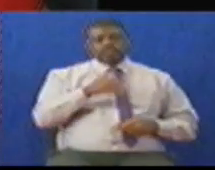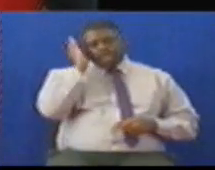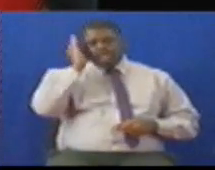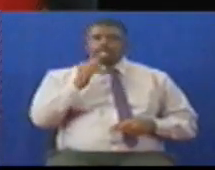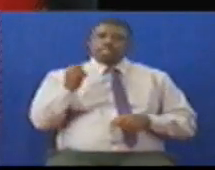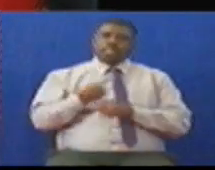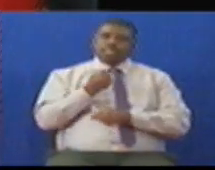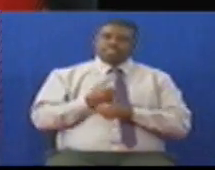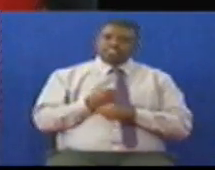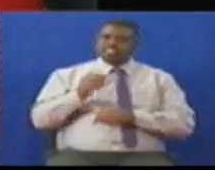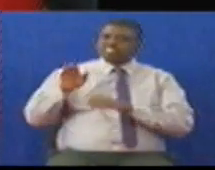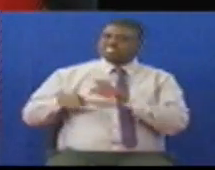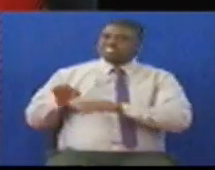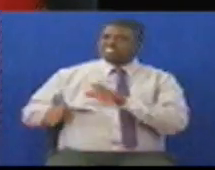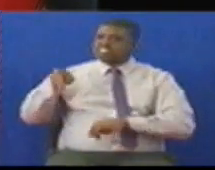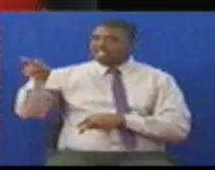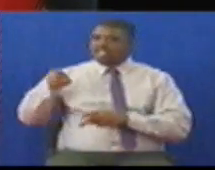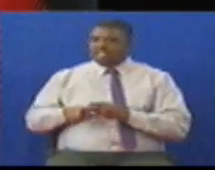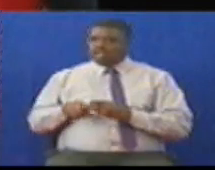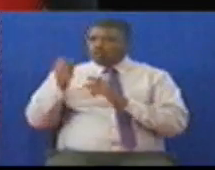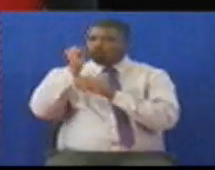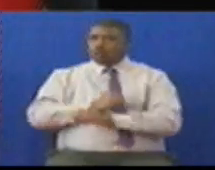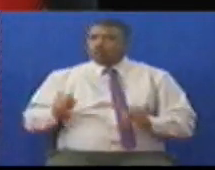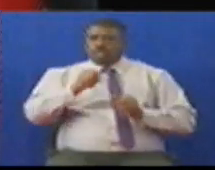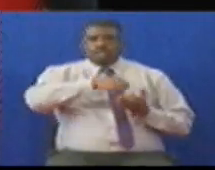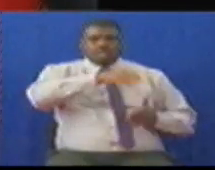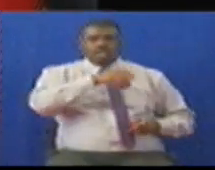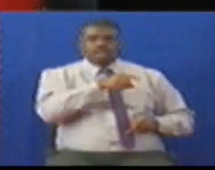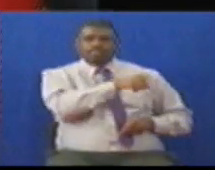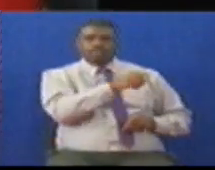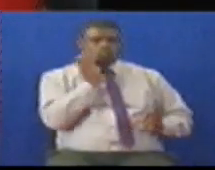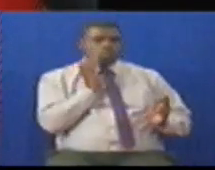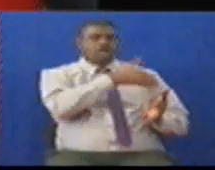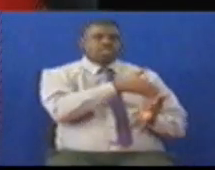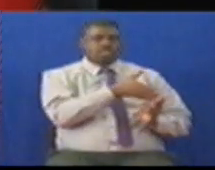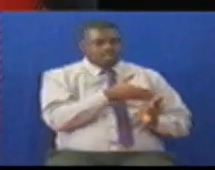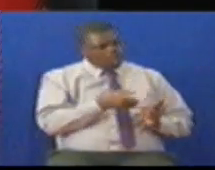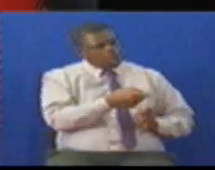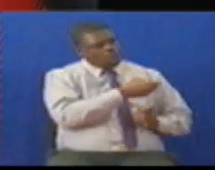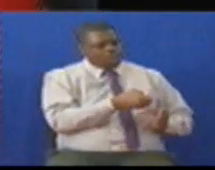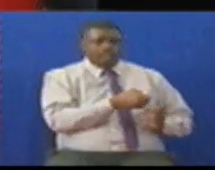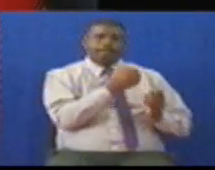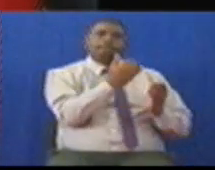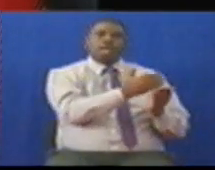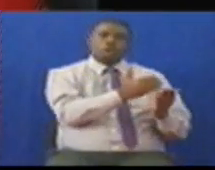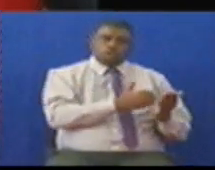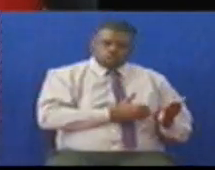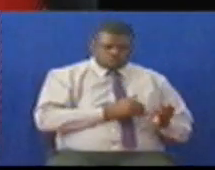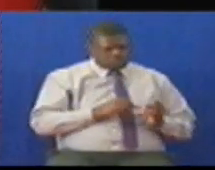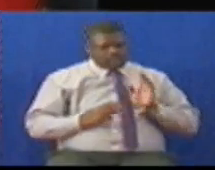eneo la Mungumaji na hivyo kuokoa gharama zinazotumika kwa ajili ya kodi ya pango.